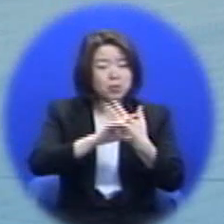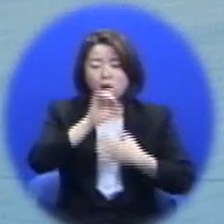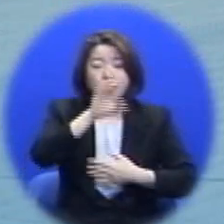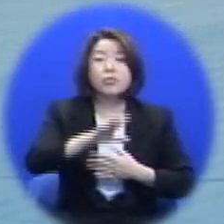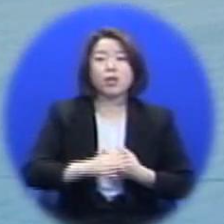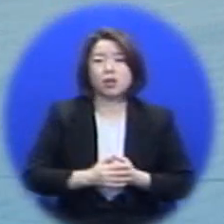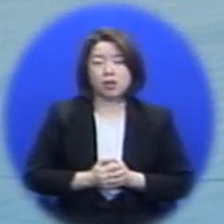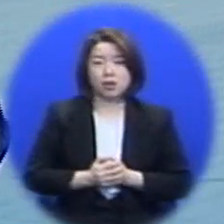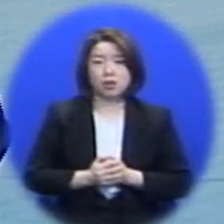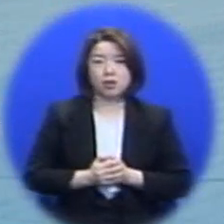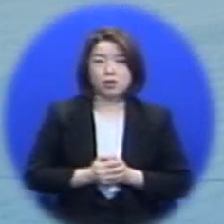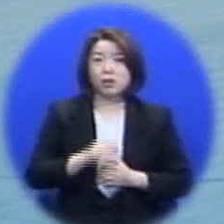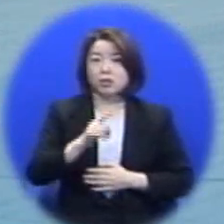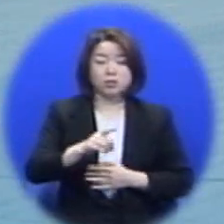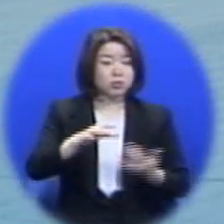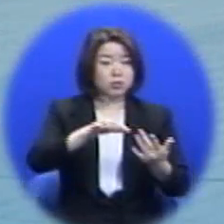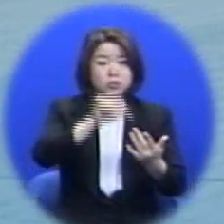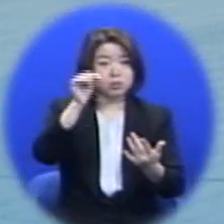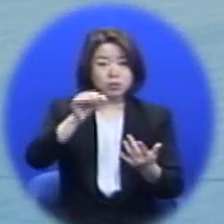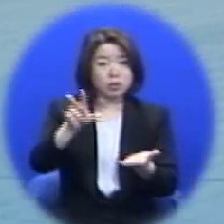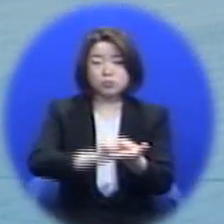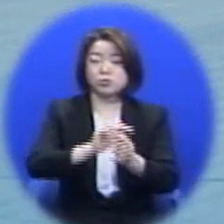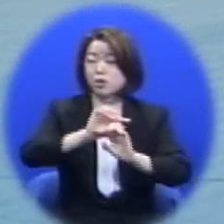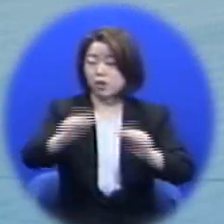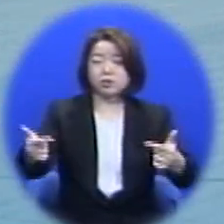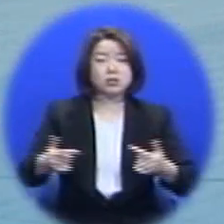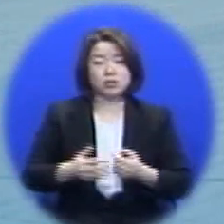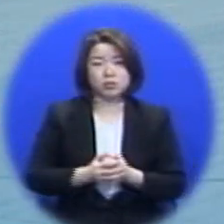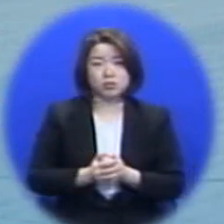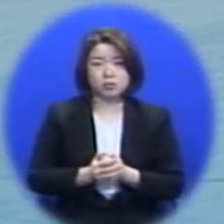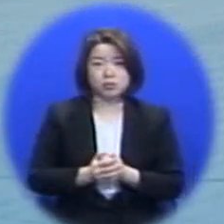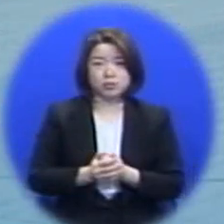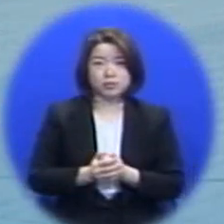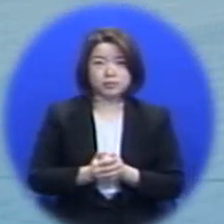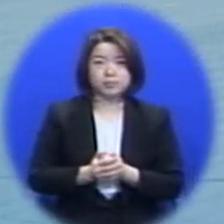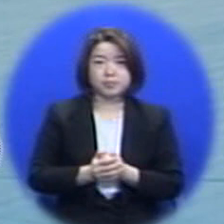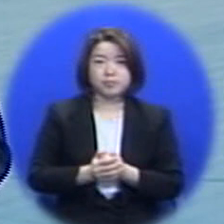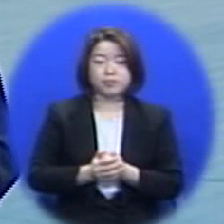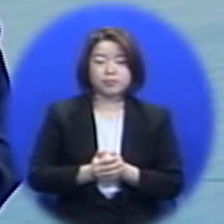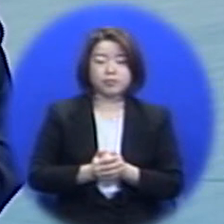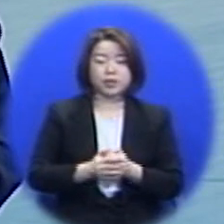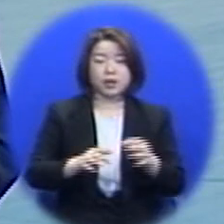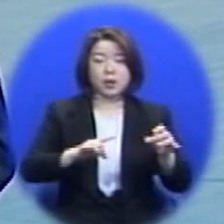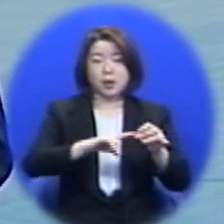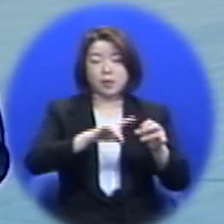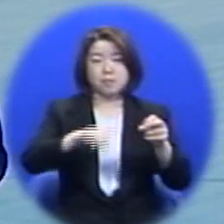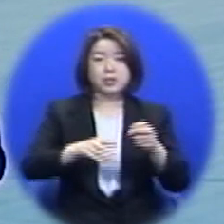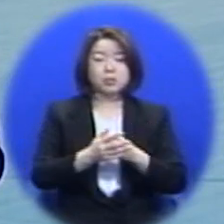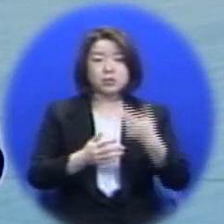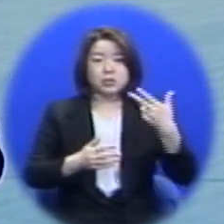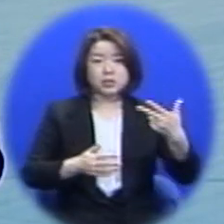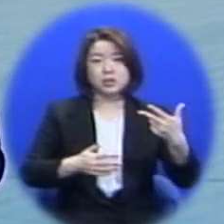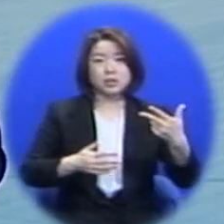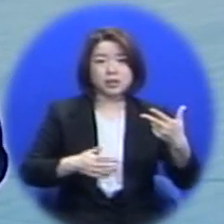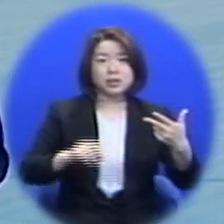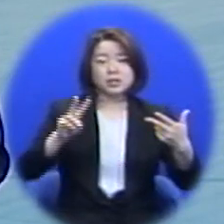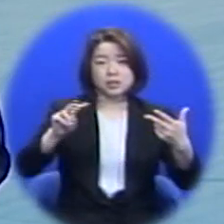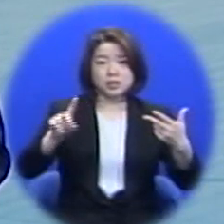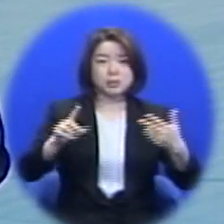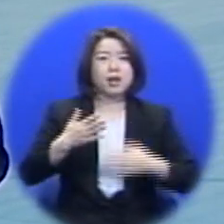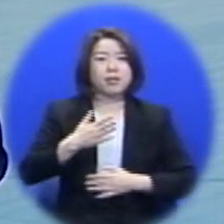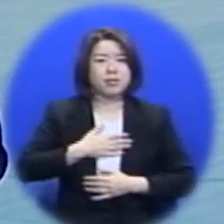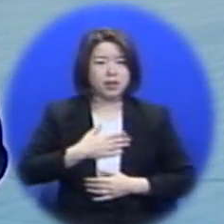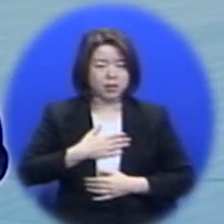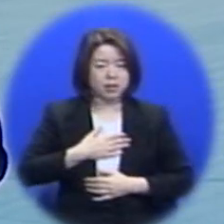거예요. 이건 선택의 문제가 아니라는 것입니다. 마태복음 7장 21절에 나더러 주여 주여